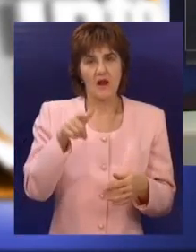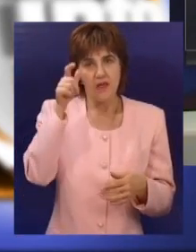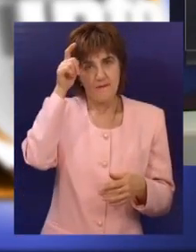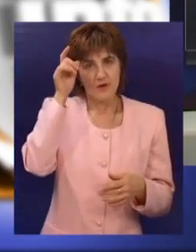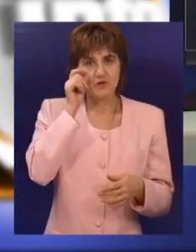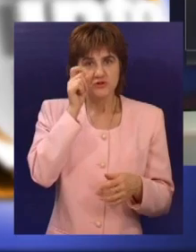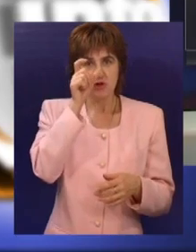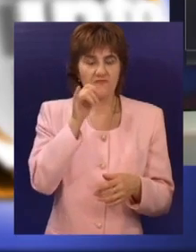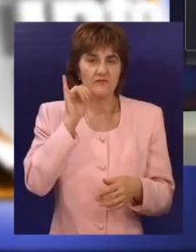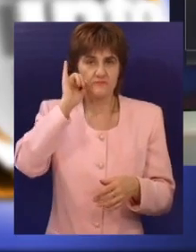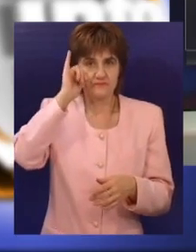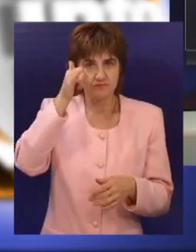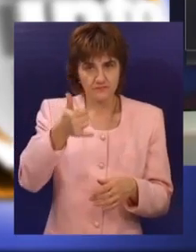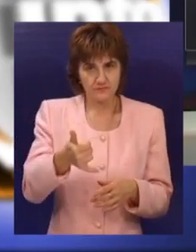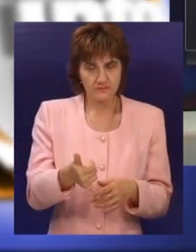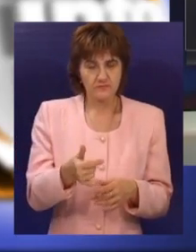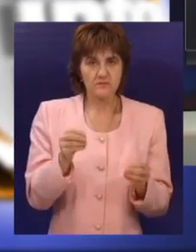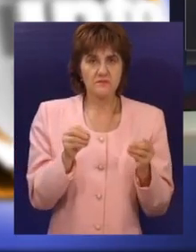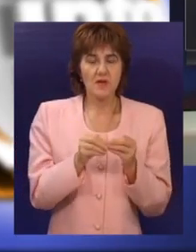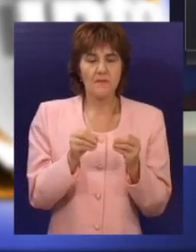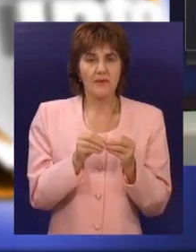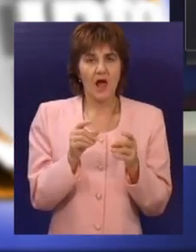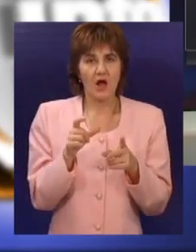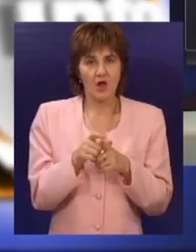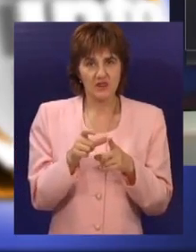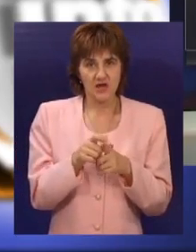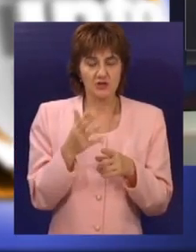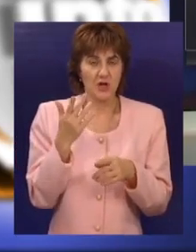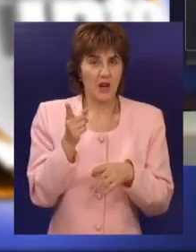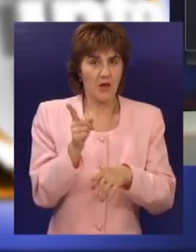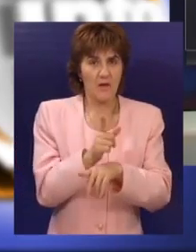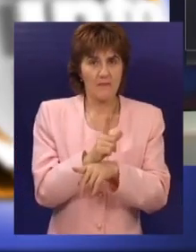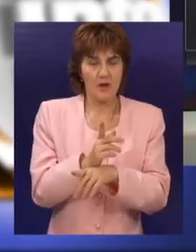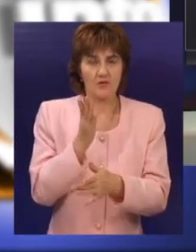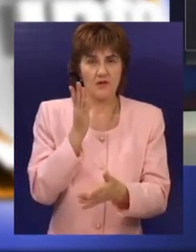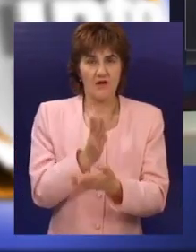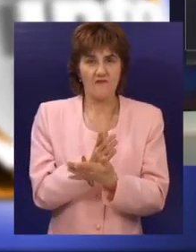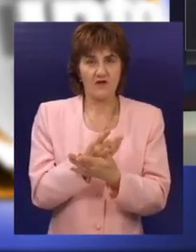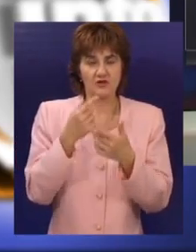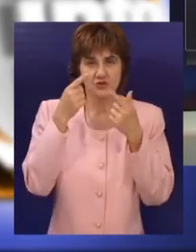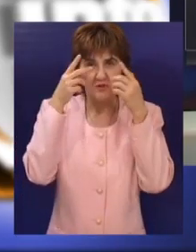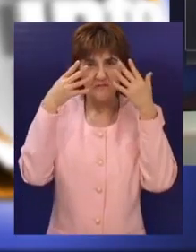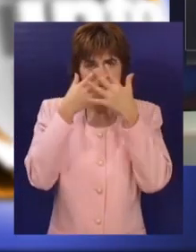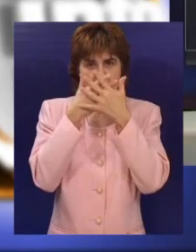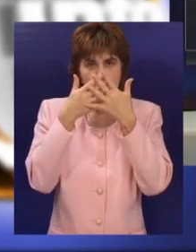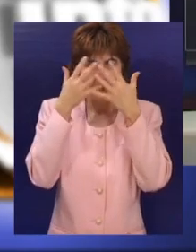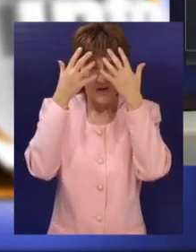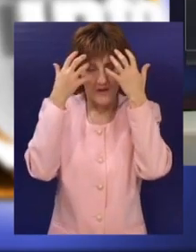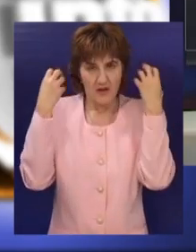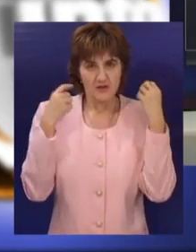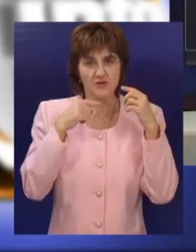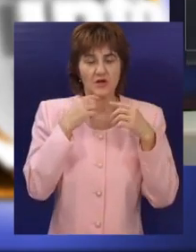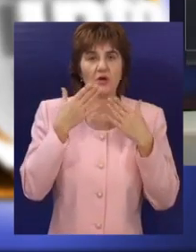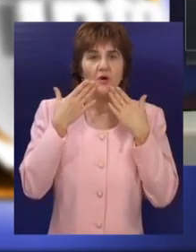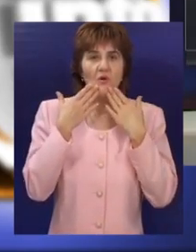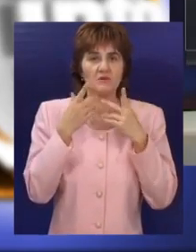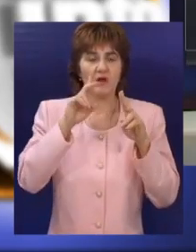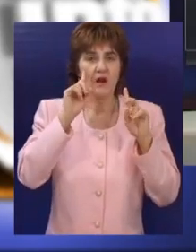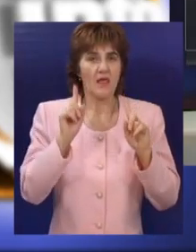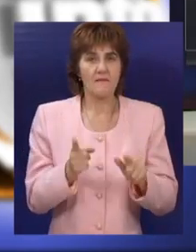bio je Beograđanin Branko Dašić. Njemu je za samo nekoliko minuta skinuta dioptrija mrena, ali i astigmatizam uz